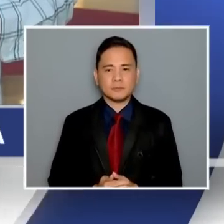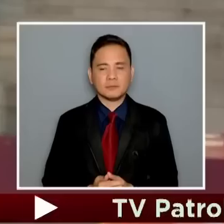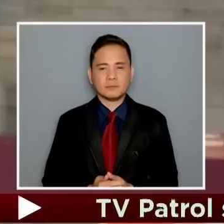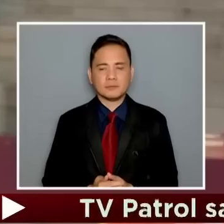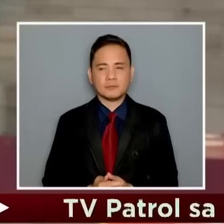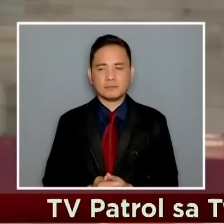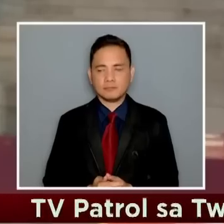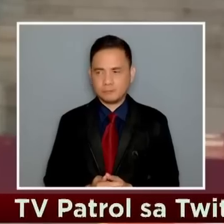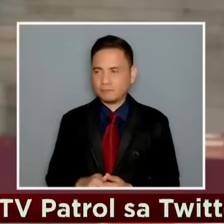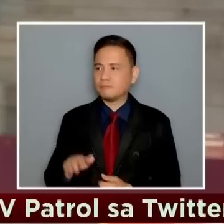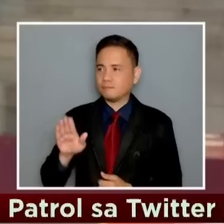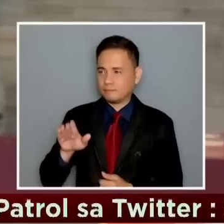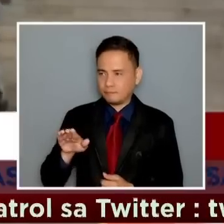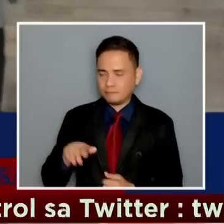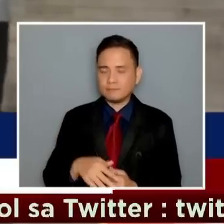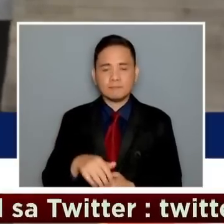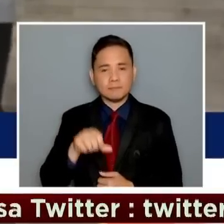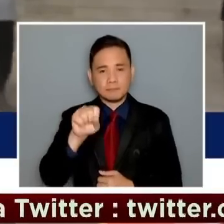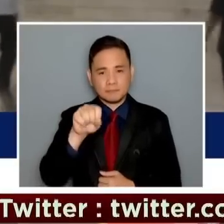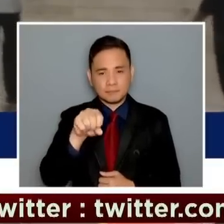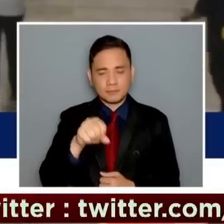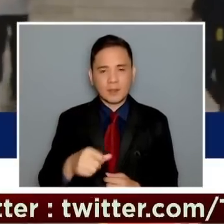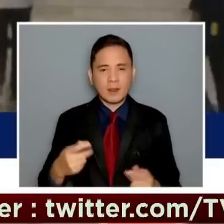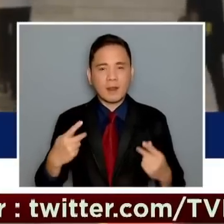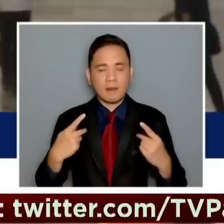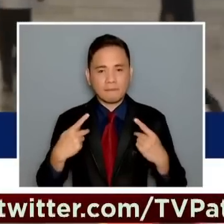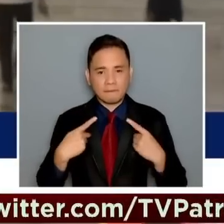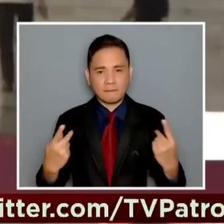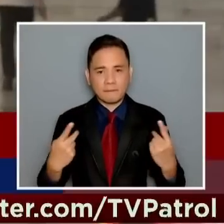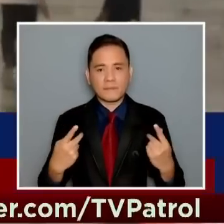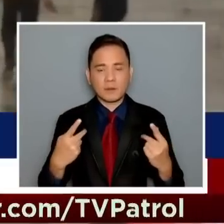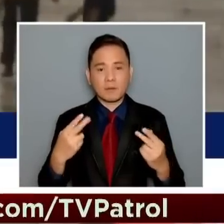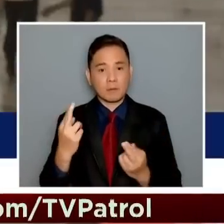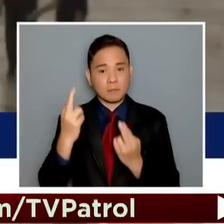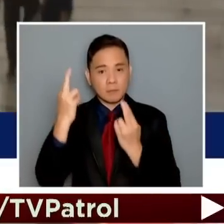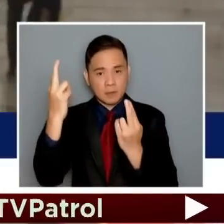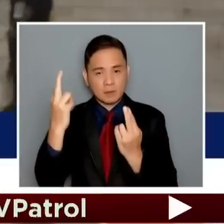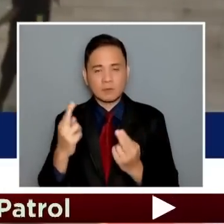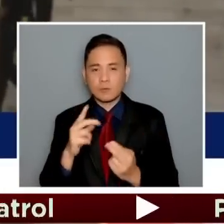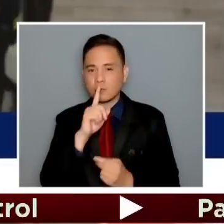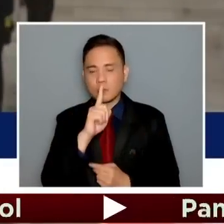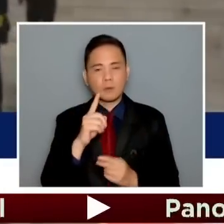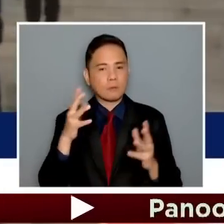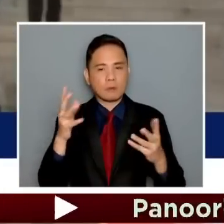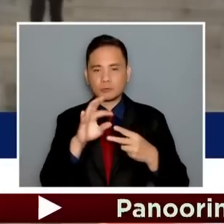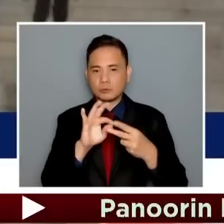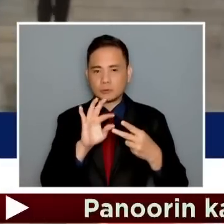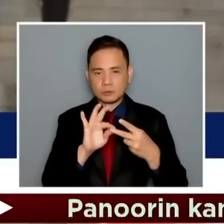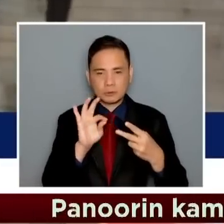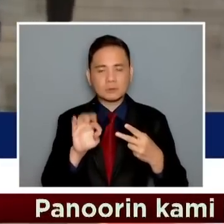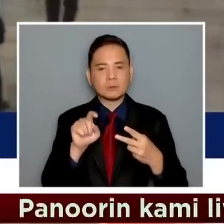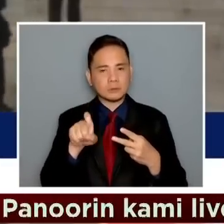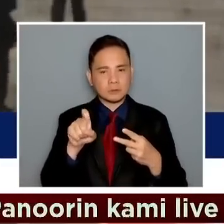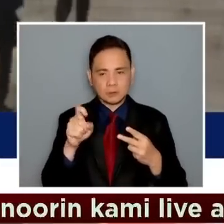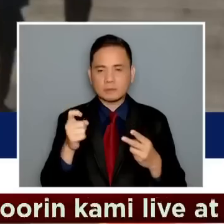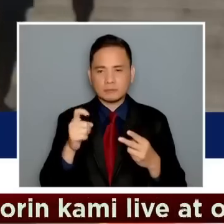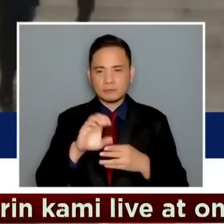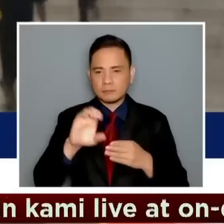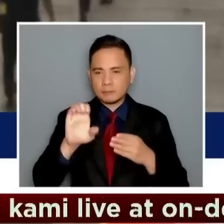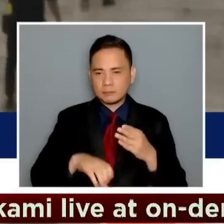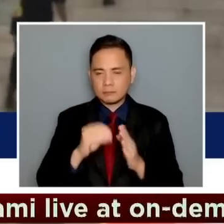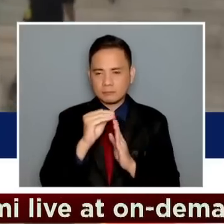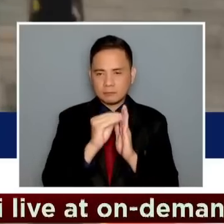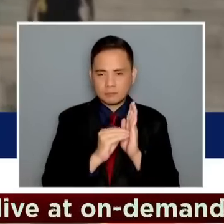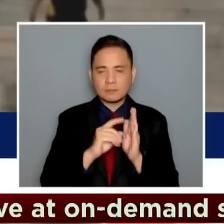Kabayan, may rekomendasyon na nga sila. No? Mula na silang choice kung hindi tapusin ang investigasyon at magsumiti na ng kanilang ulat at rekomendasyon